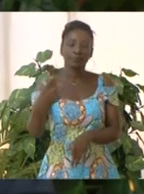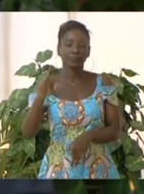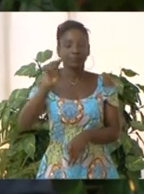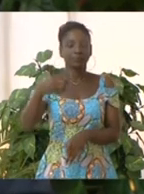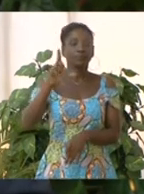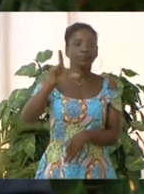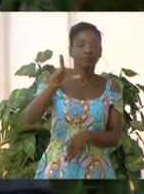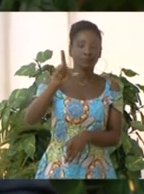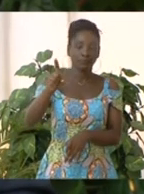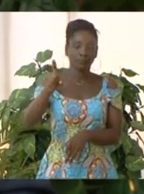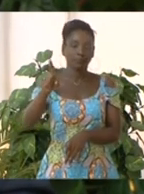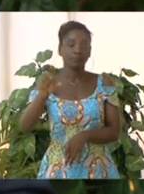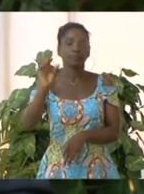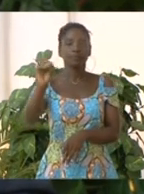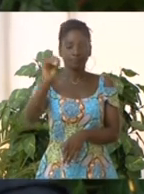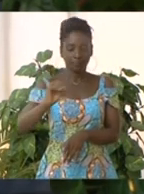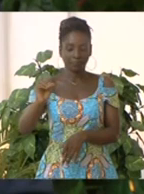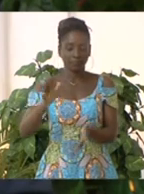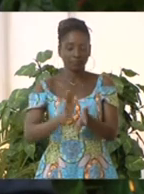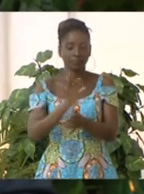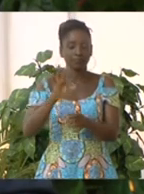91,21%. Bulletin nul,